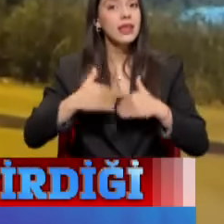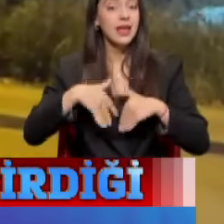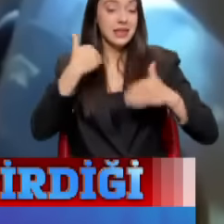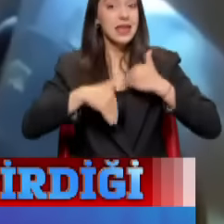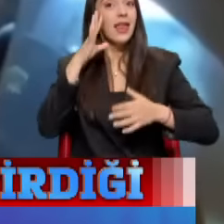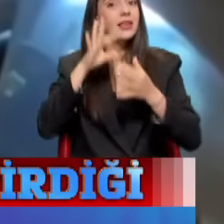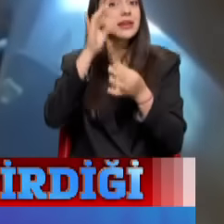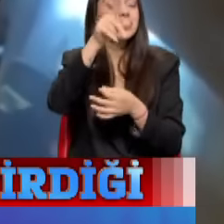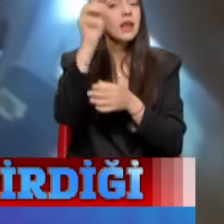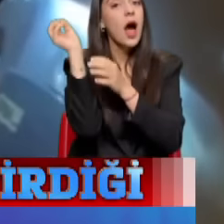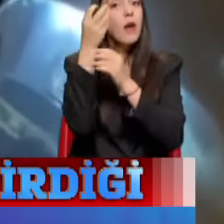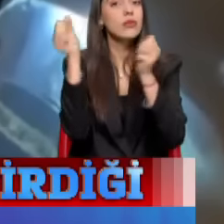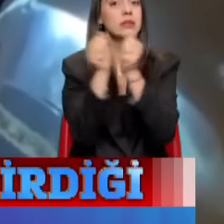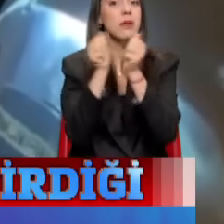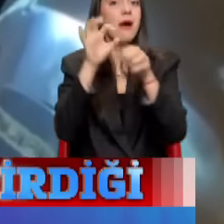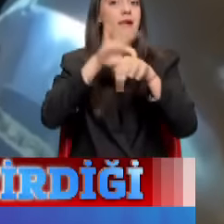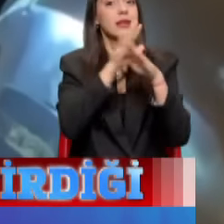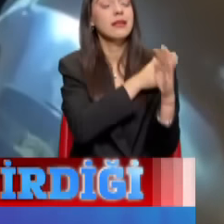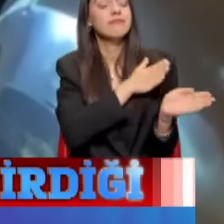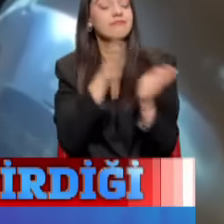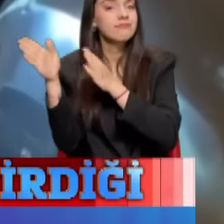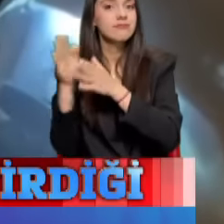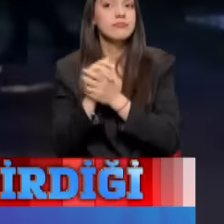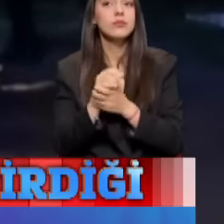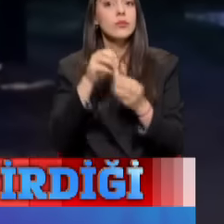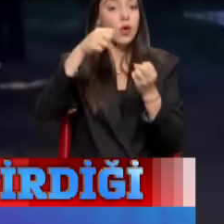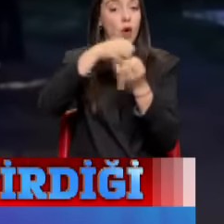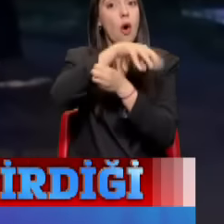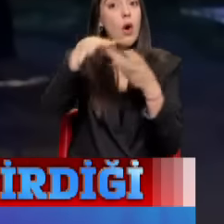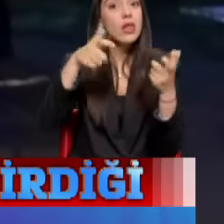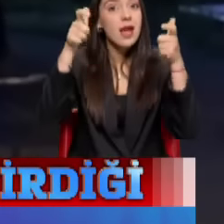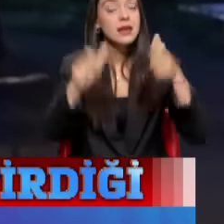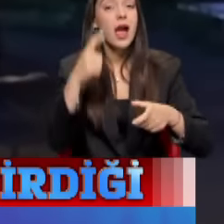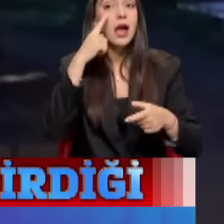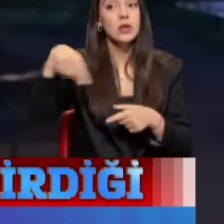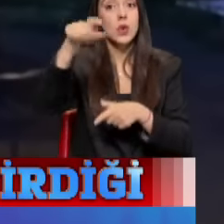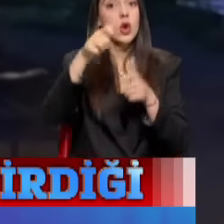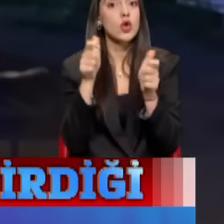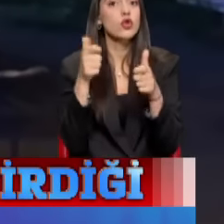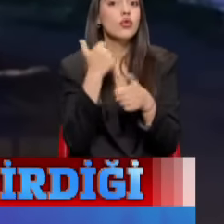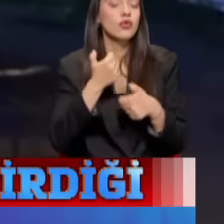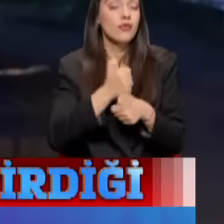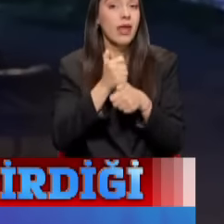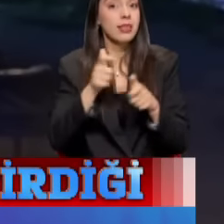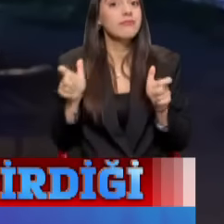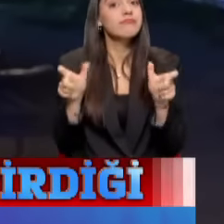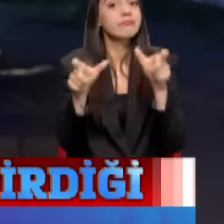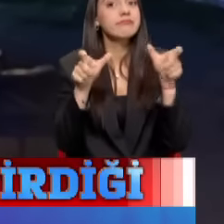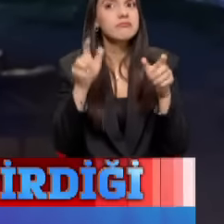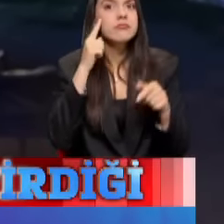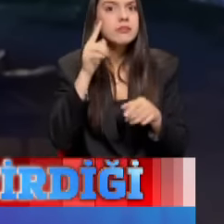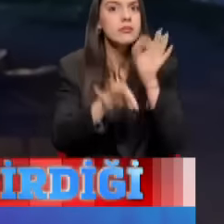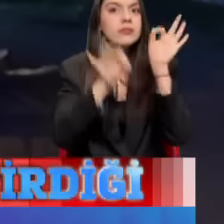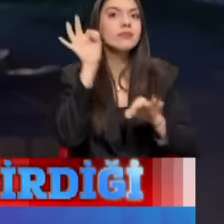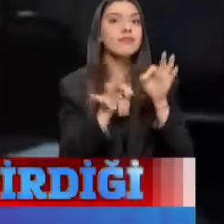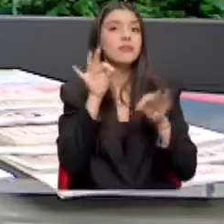hastaneye kaldırıldı olay yerinde geniş güvenlik önlemleri alan polis saldırıyla ilgili inceleme